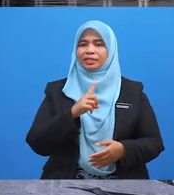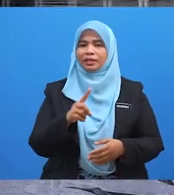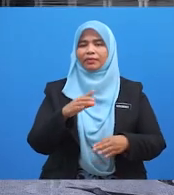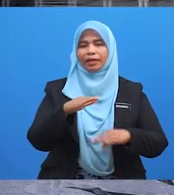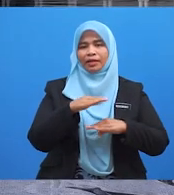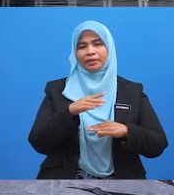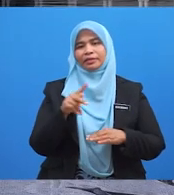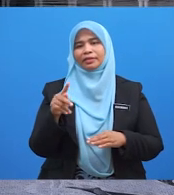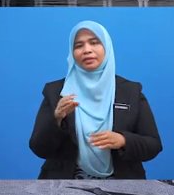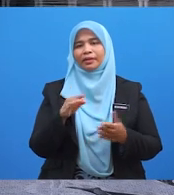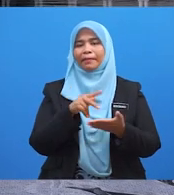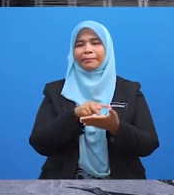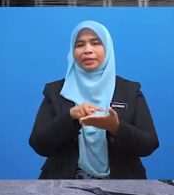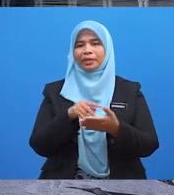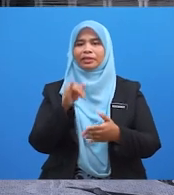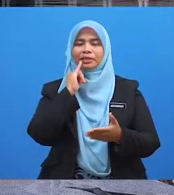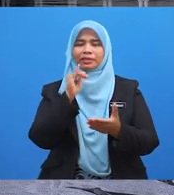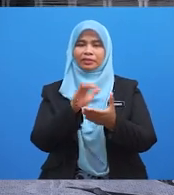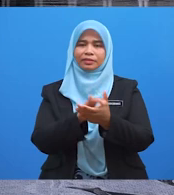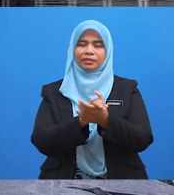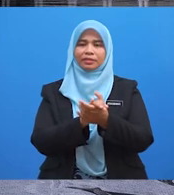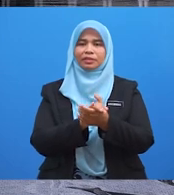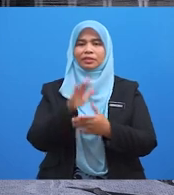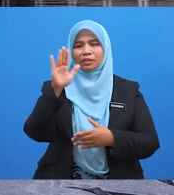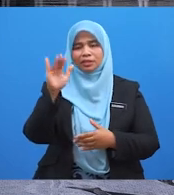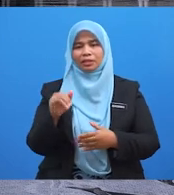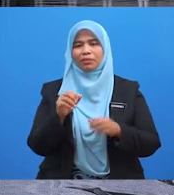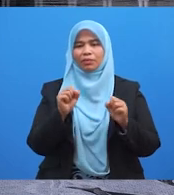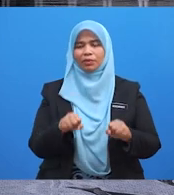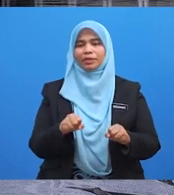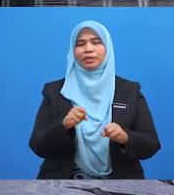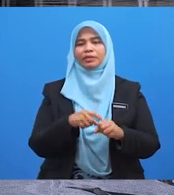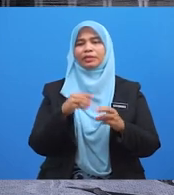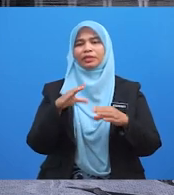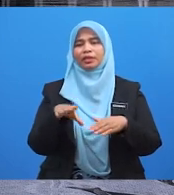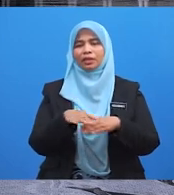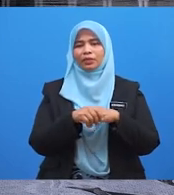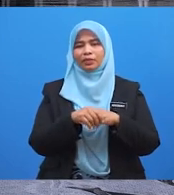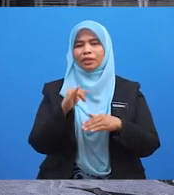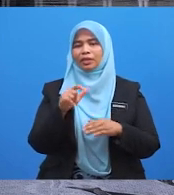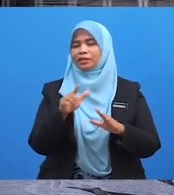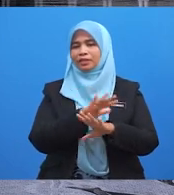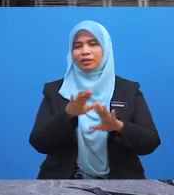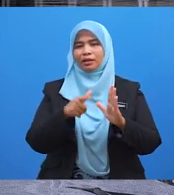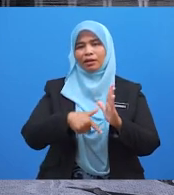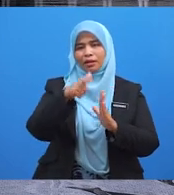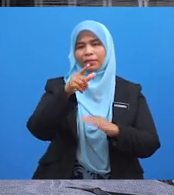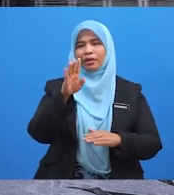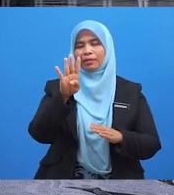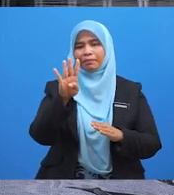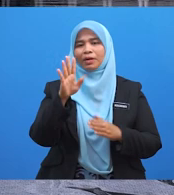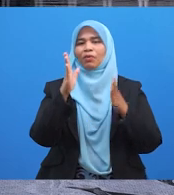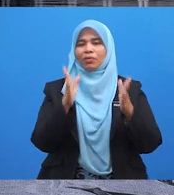menghadkan bilangan isteri yang boleh dikahwini, iaitu tidak melebihi 4 orang sahaja dan tertakluk